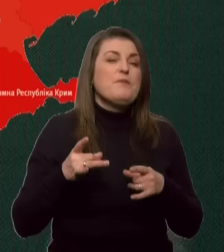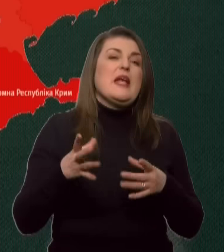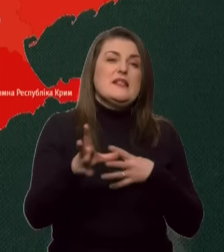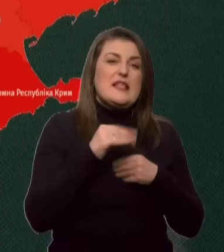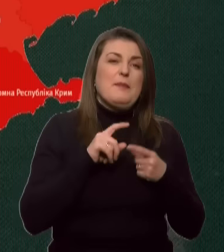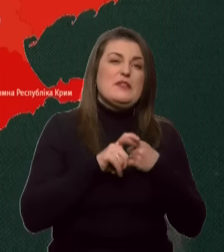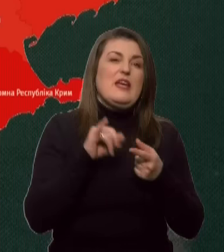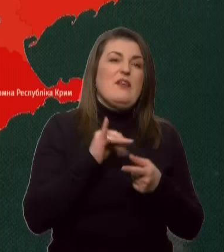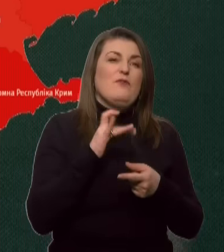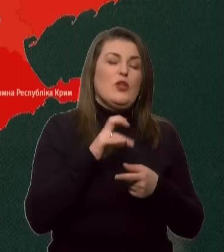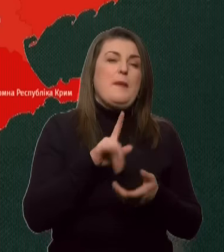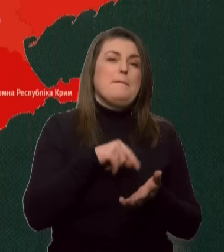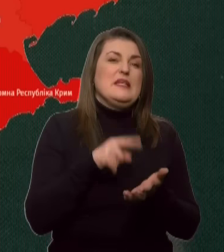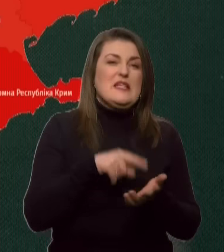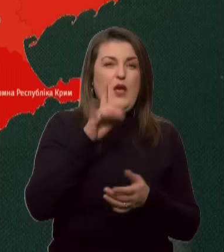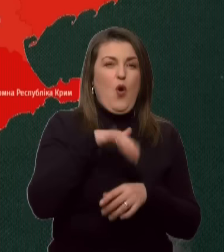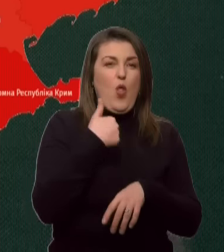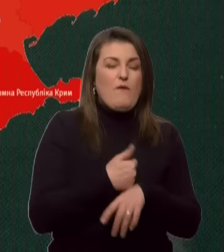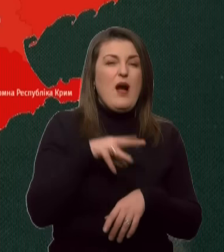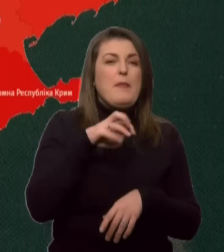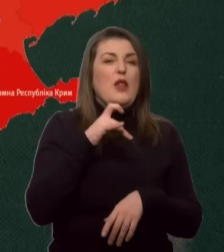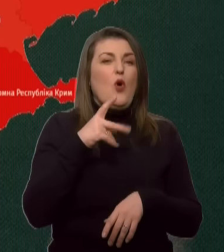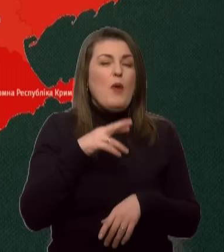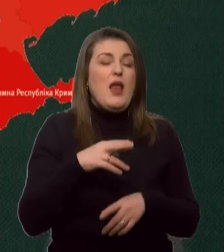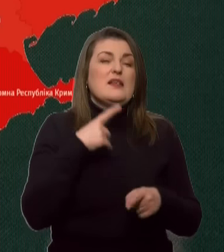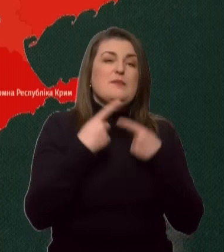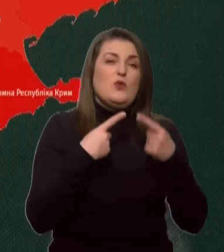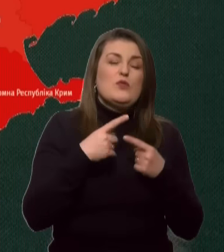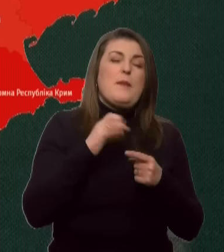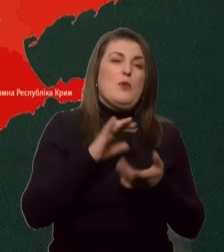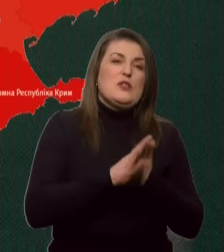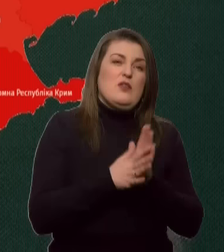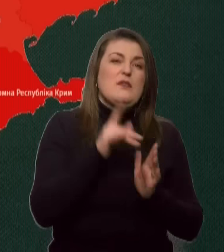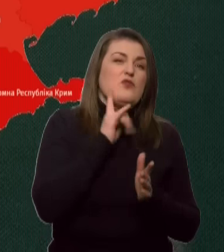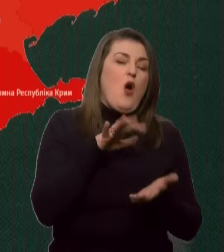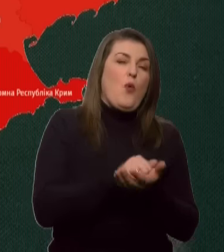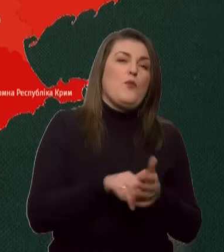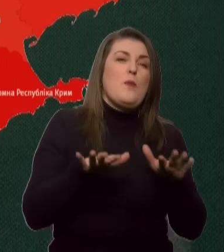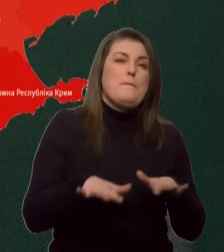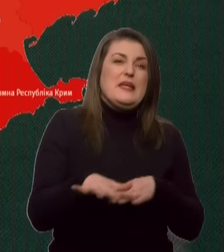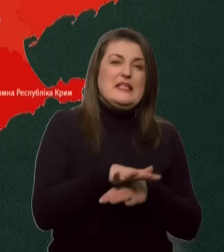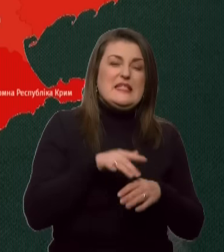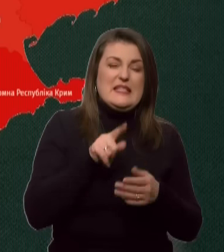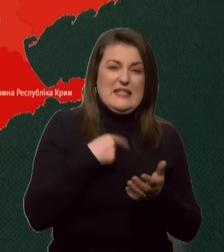нами на зв'язку Іван Федоров, міський голова Мелітополя. Спілкуємося про ситуацію у тимчасово окупованому місті. Пане Іване,